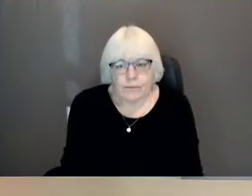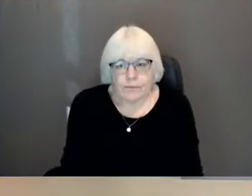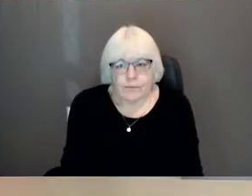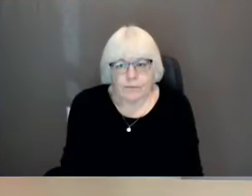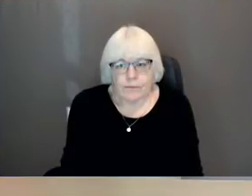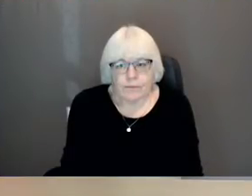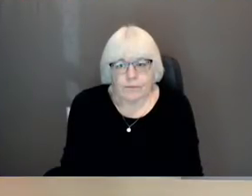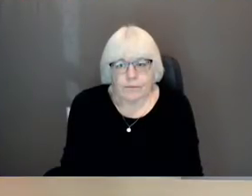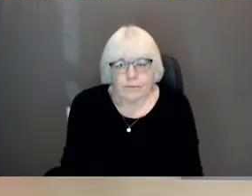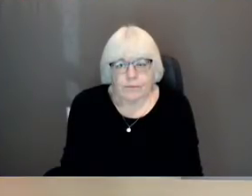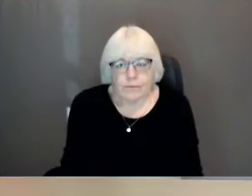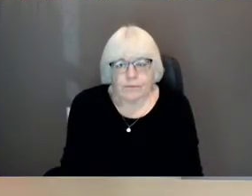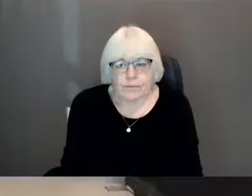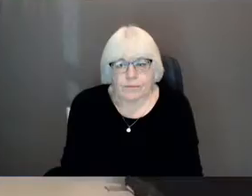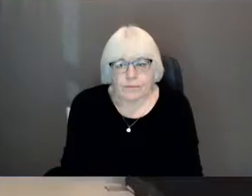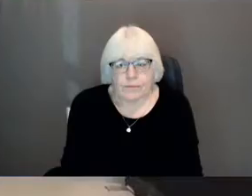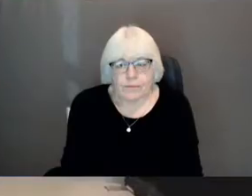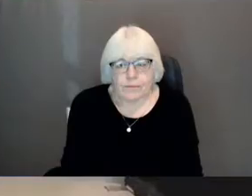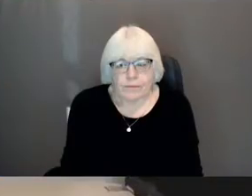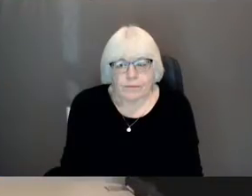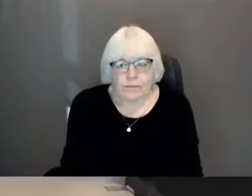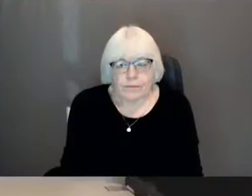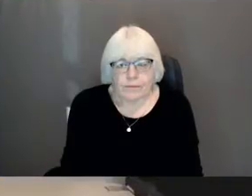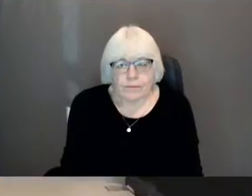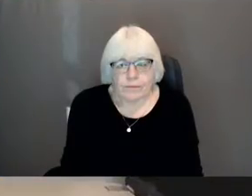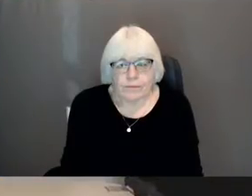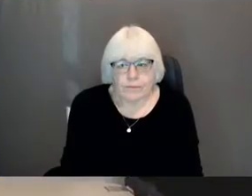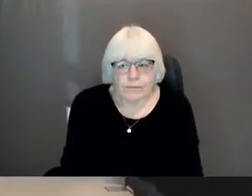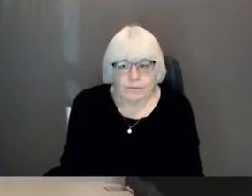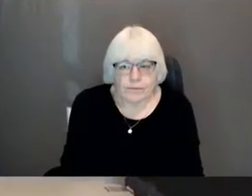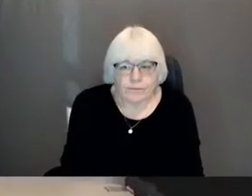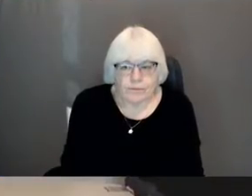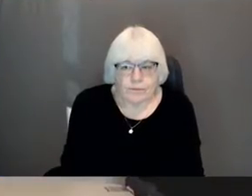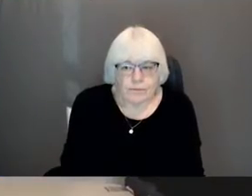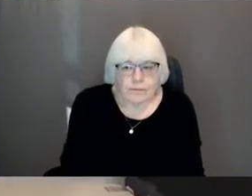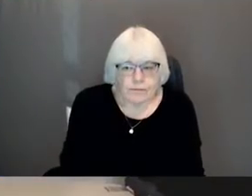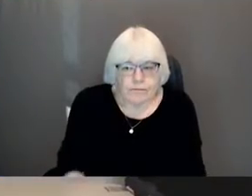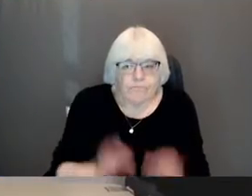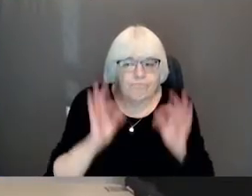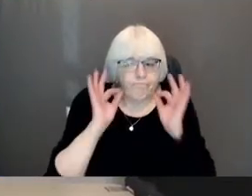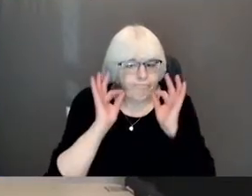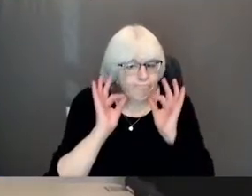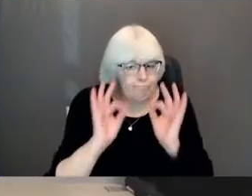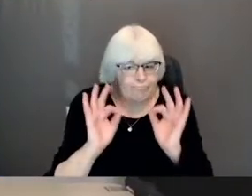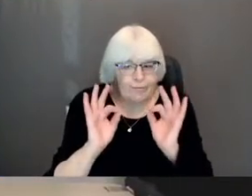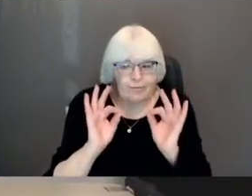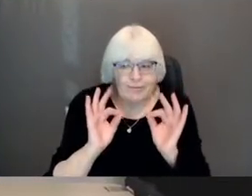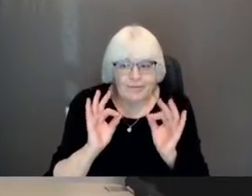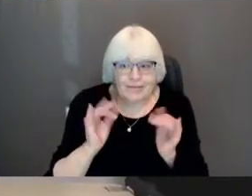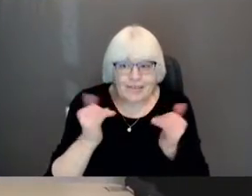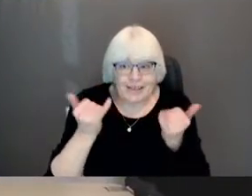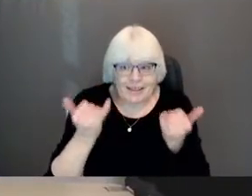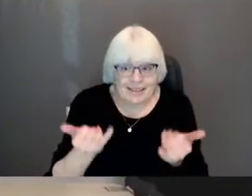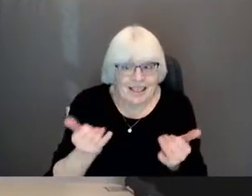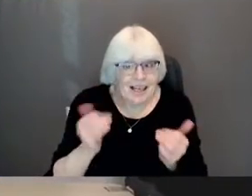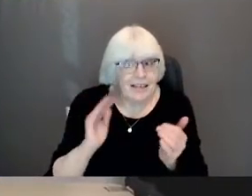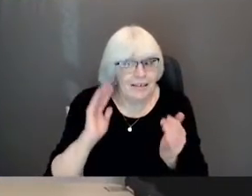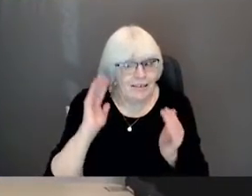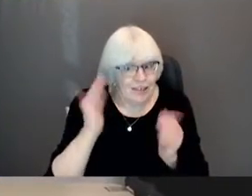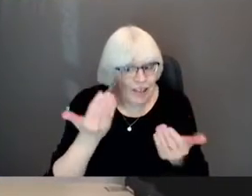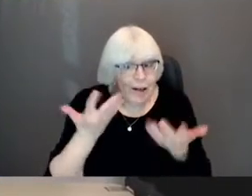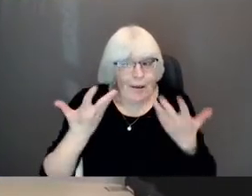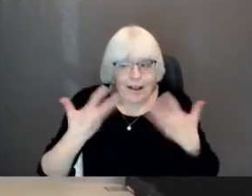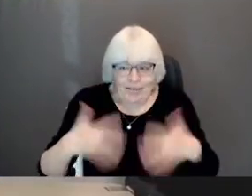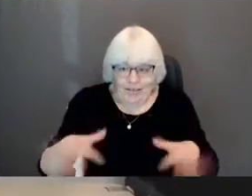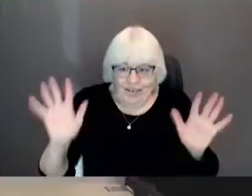OK, merci. Merci, Felix. I think that brings an end to the questions from our friends in the media. So